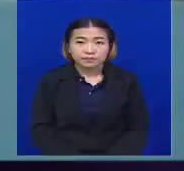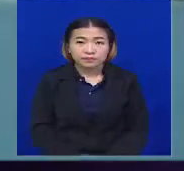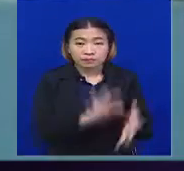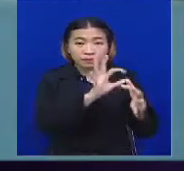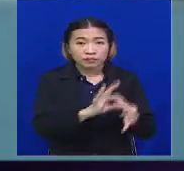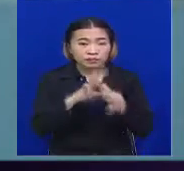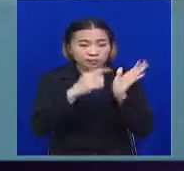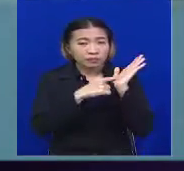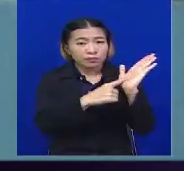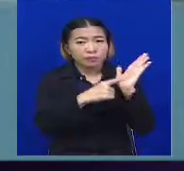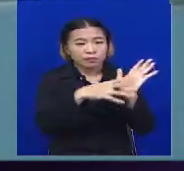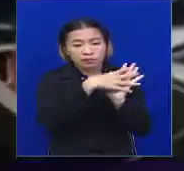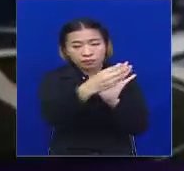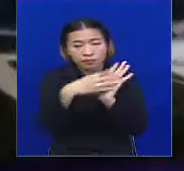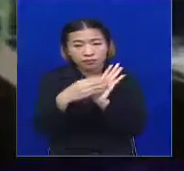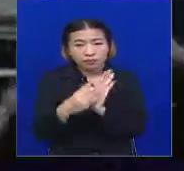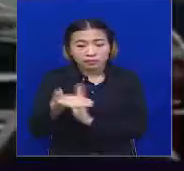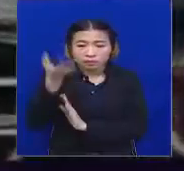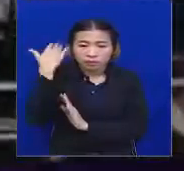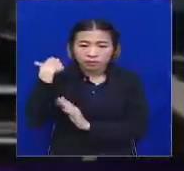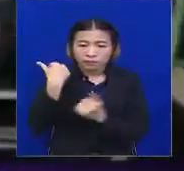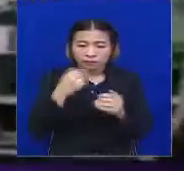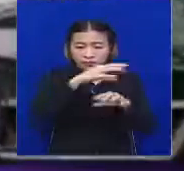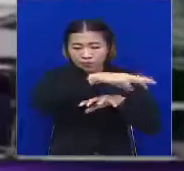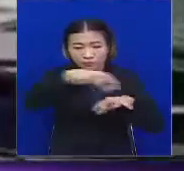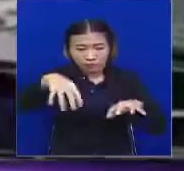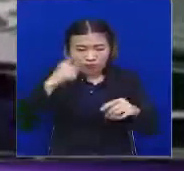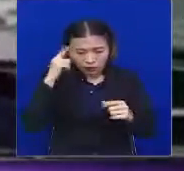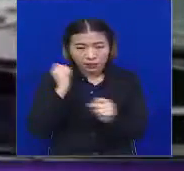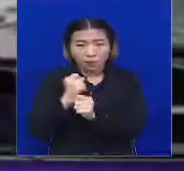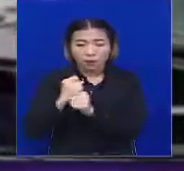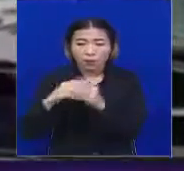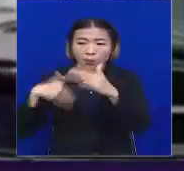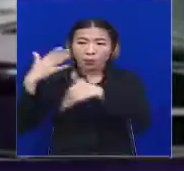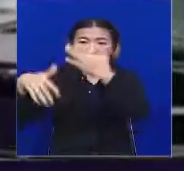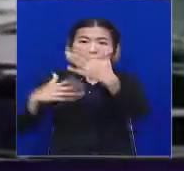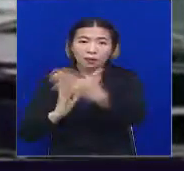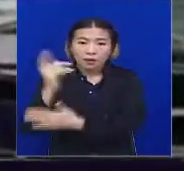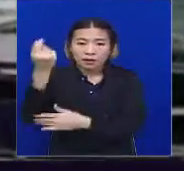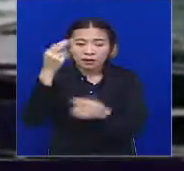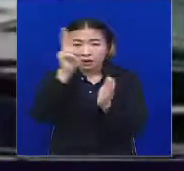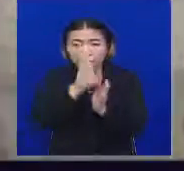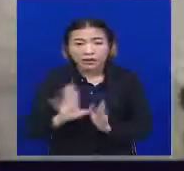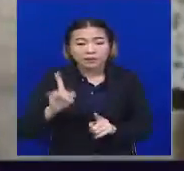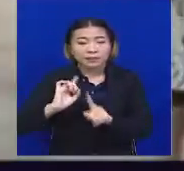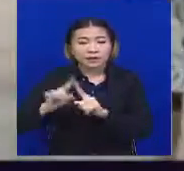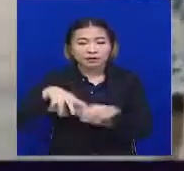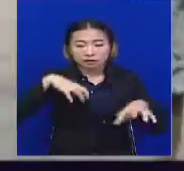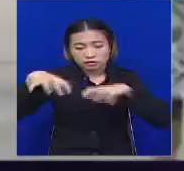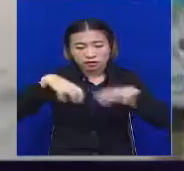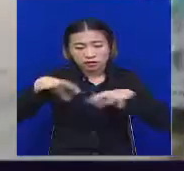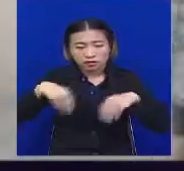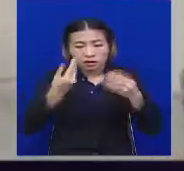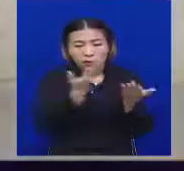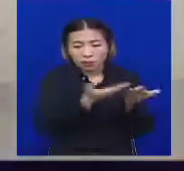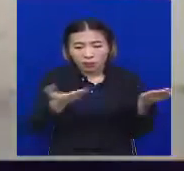PP โมเดลโครงการประชารัฐที่ผ่านมากว่า9เดือนก็ประสบความสำเร็จสามารถจัดระเบียบเรือท่องเที่ยวเข้าระบบ 1,500 ลำ